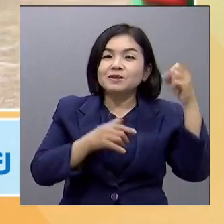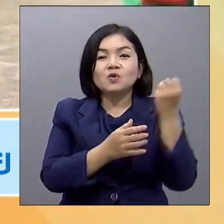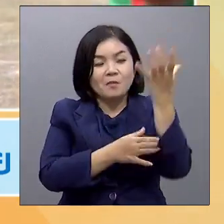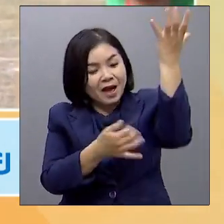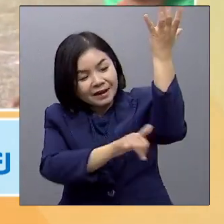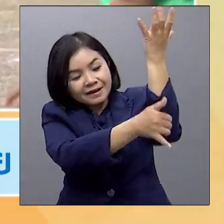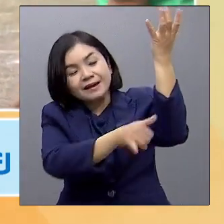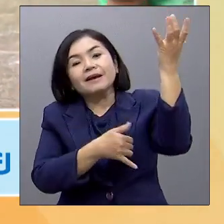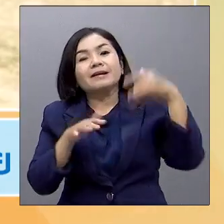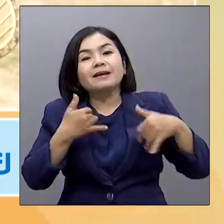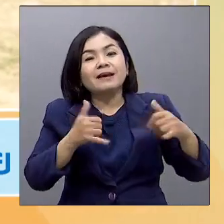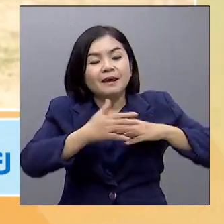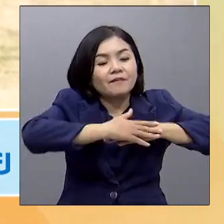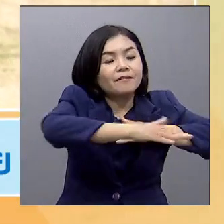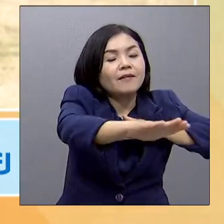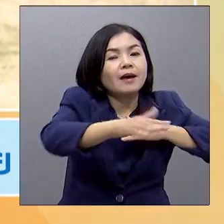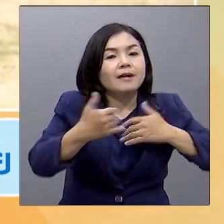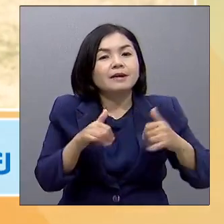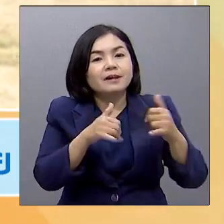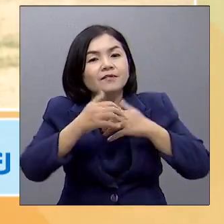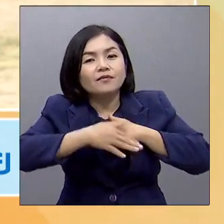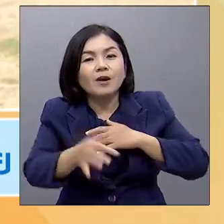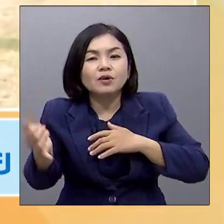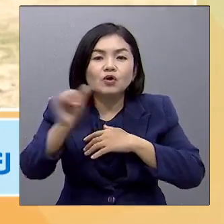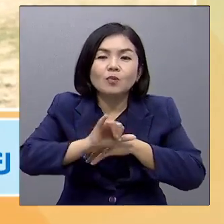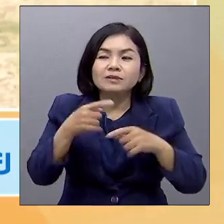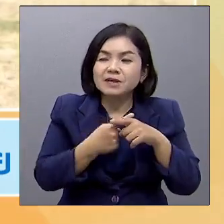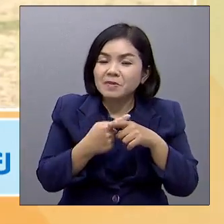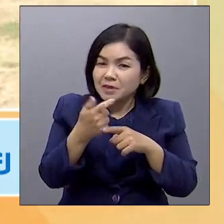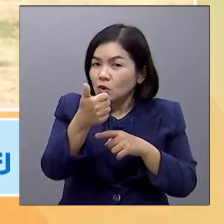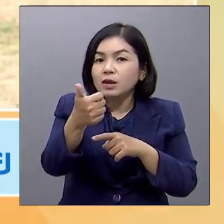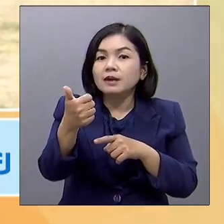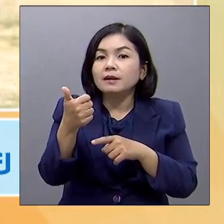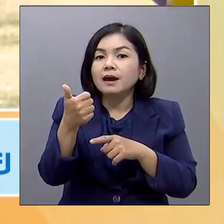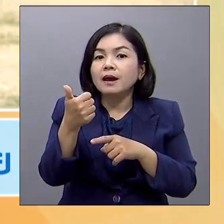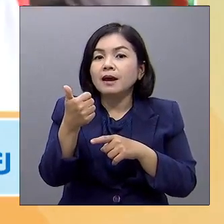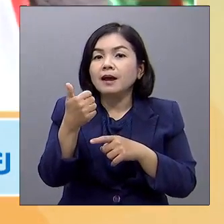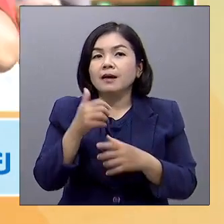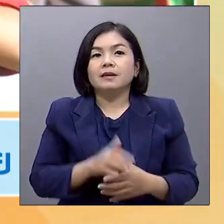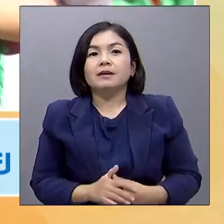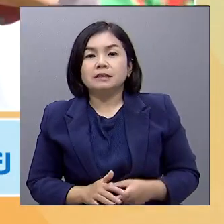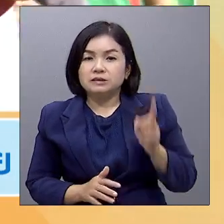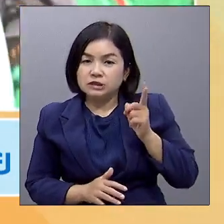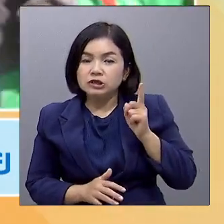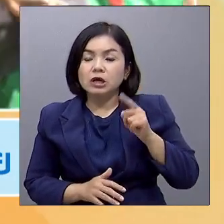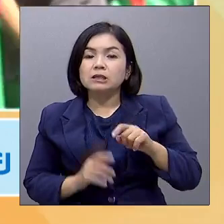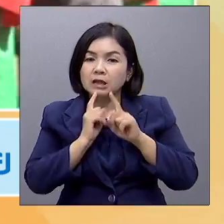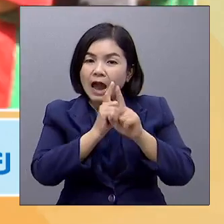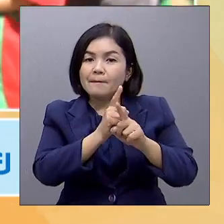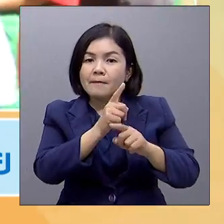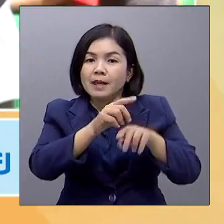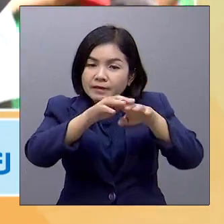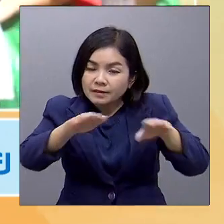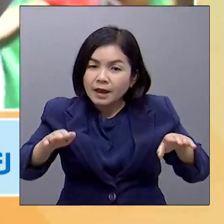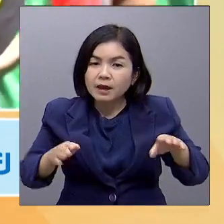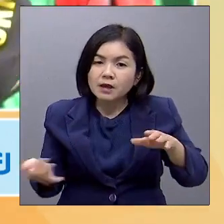หรอถ้าเป็นพืนที่ปรุ่สักหน่อยที่ 6 ลมแลไม่เจ poderB. หกหว่าเก็ๆ วาบางเอ